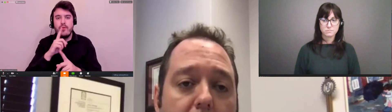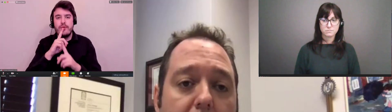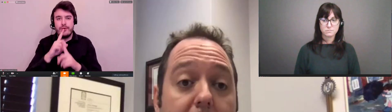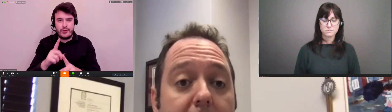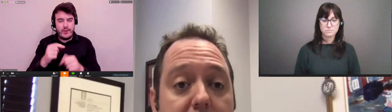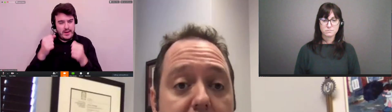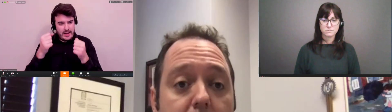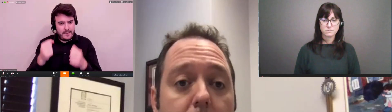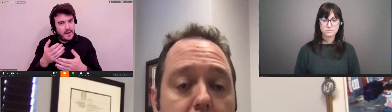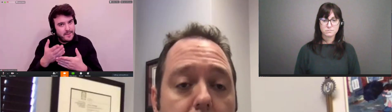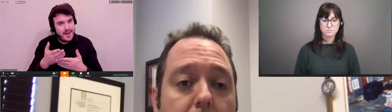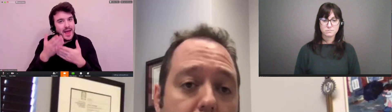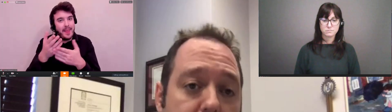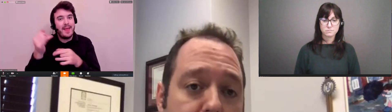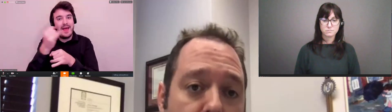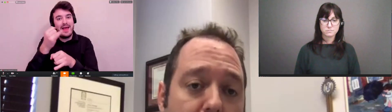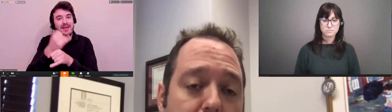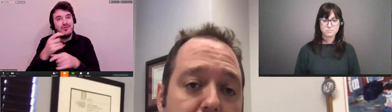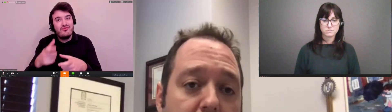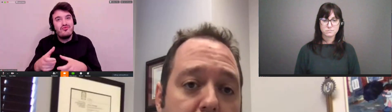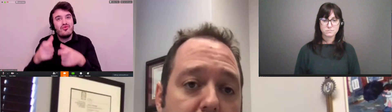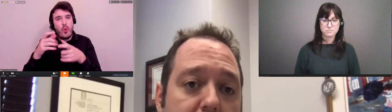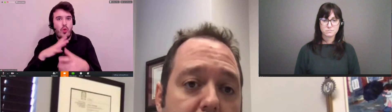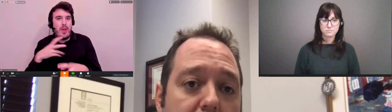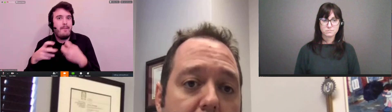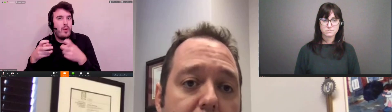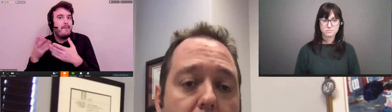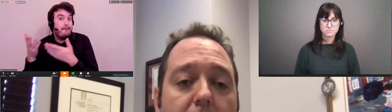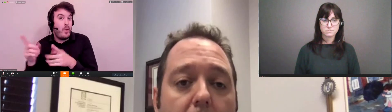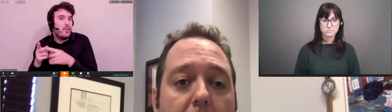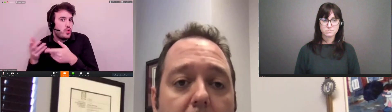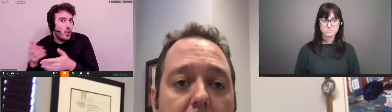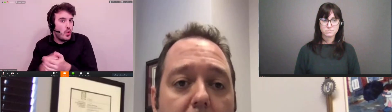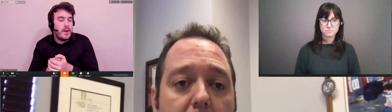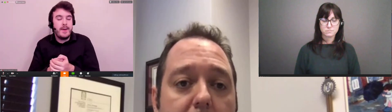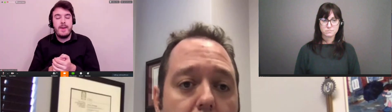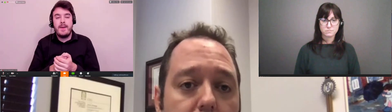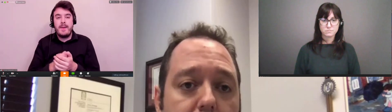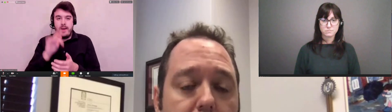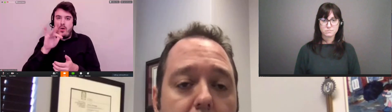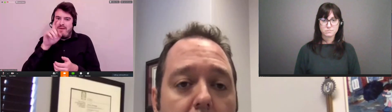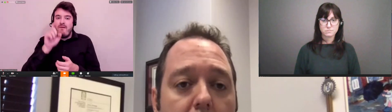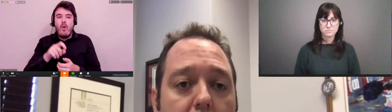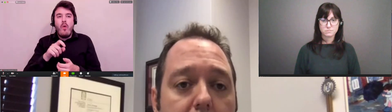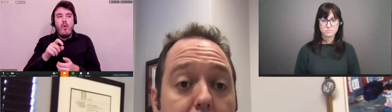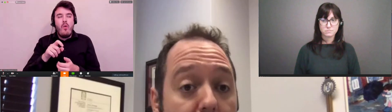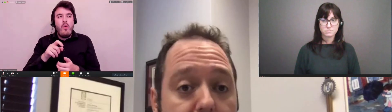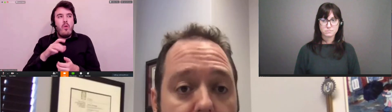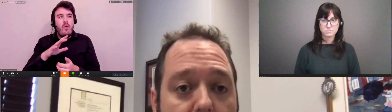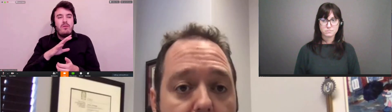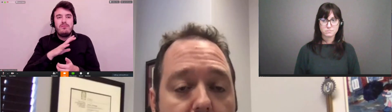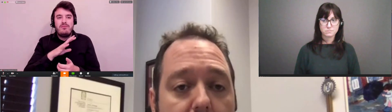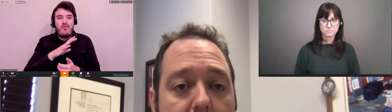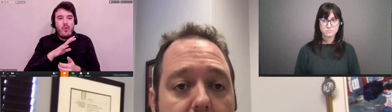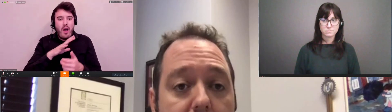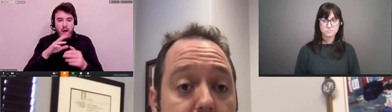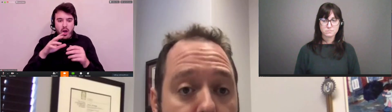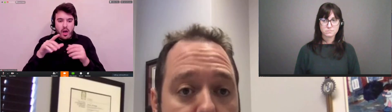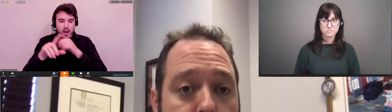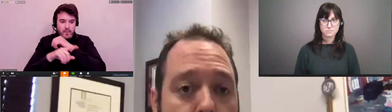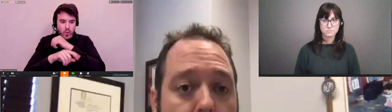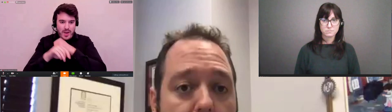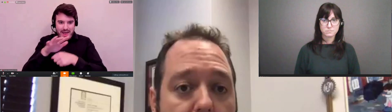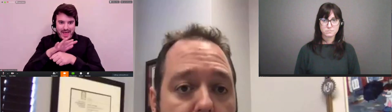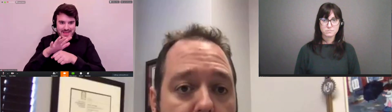pouvons aider les institutions qui ont ces problèmes. Parce qu'il faut avoir un niveau de personnel